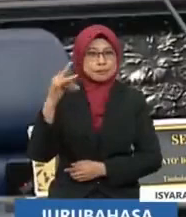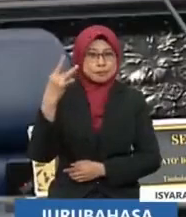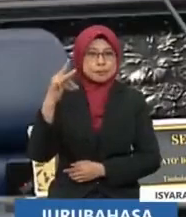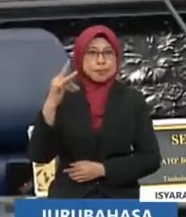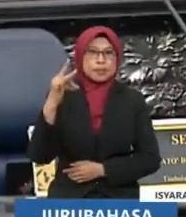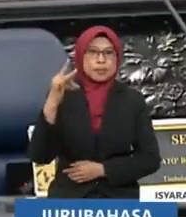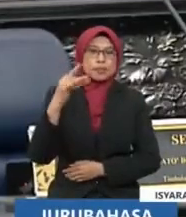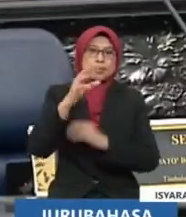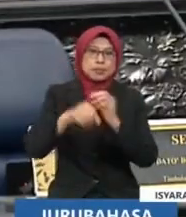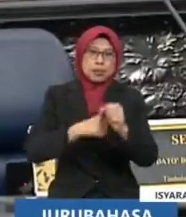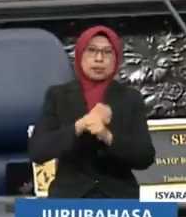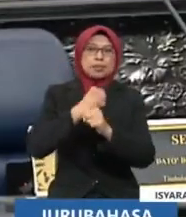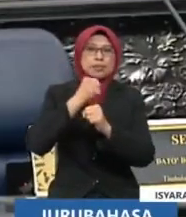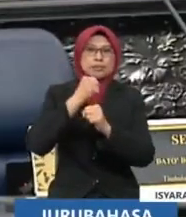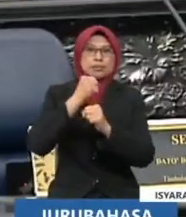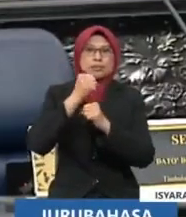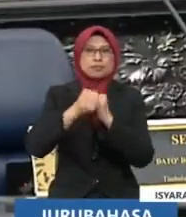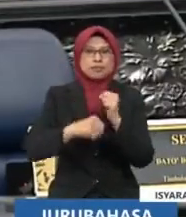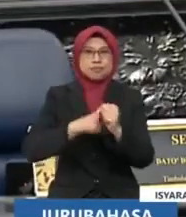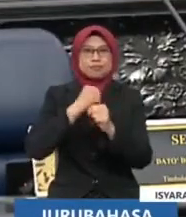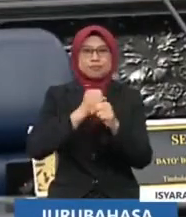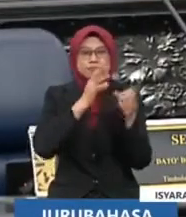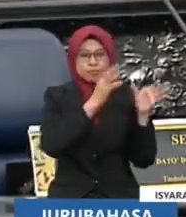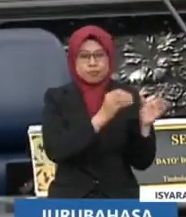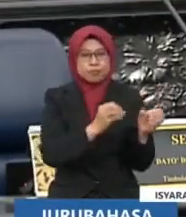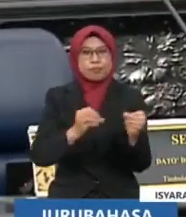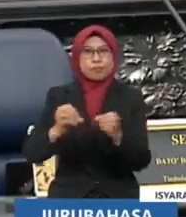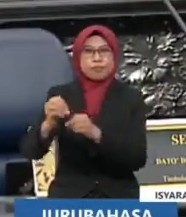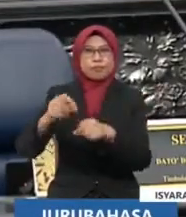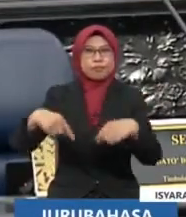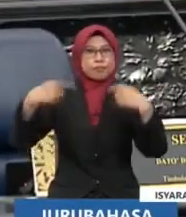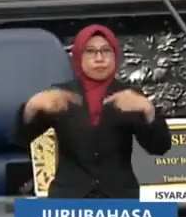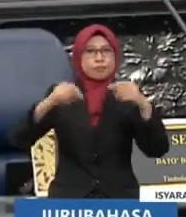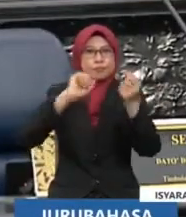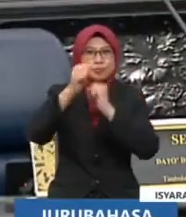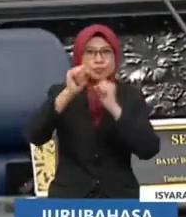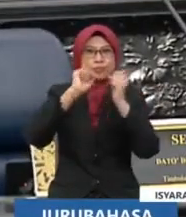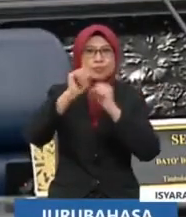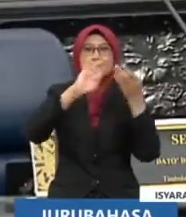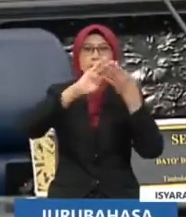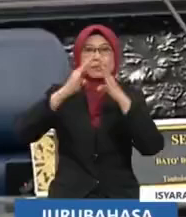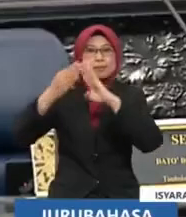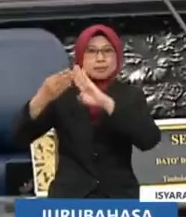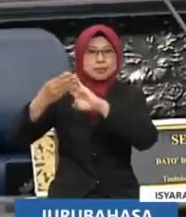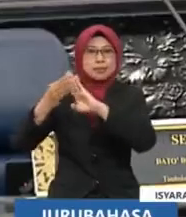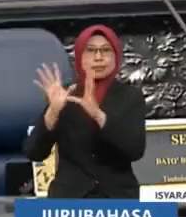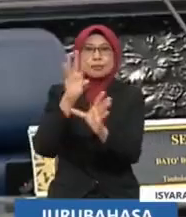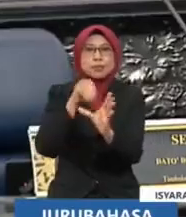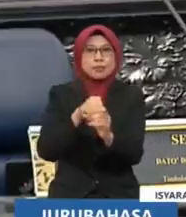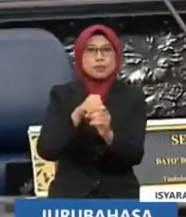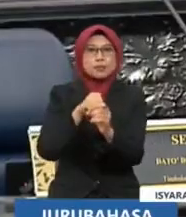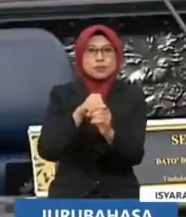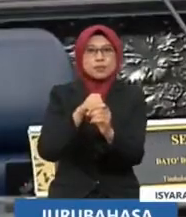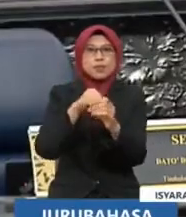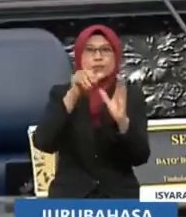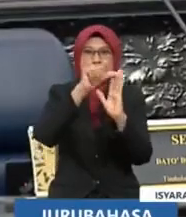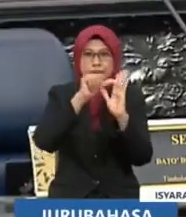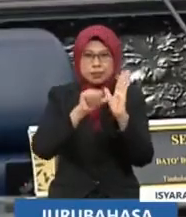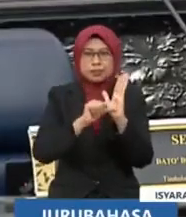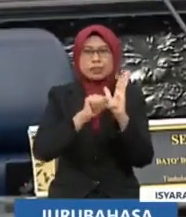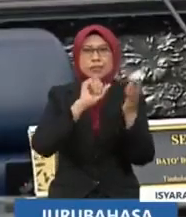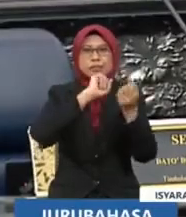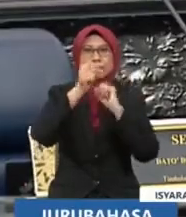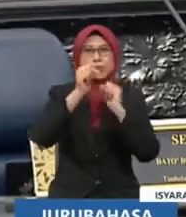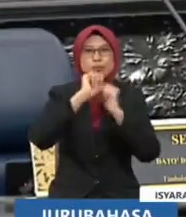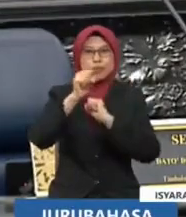2018 secara tahunan melalui penganjuran kejohanan sukan komuniti melibatkan beberapa acara